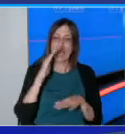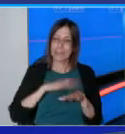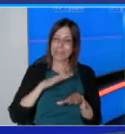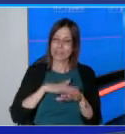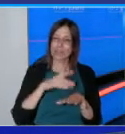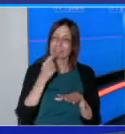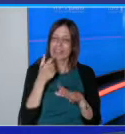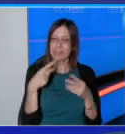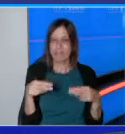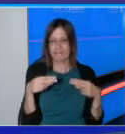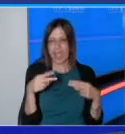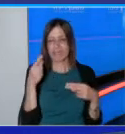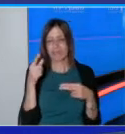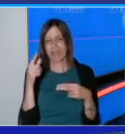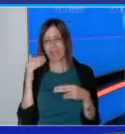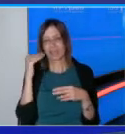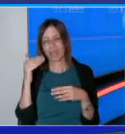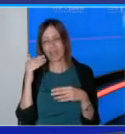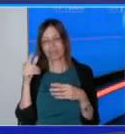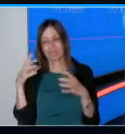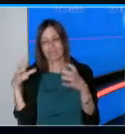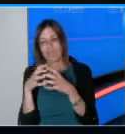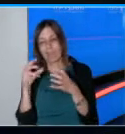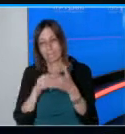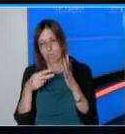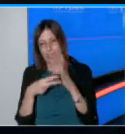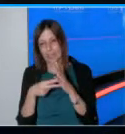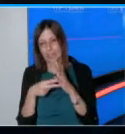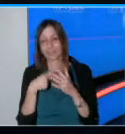קצת מפחד מהדרג הפוליטי? תראה, אני יכולה להגיד לך בצורה ברורה,